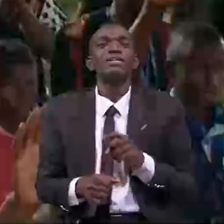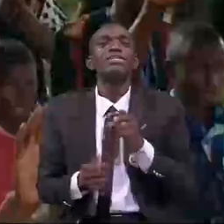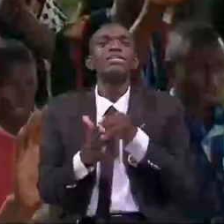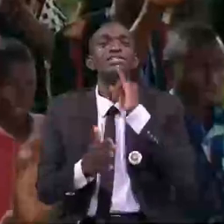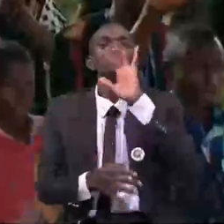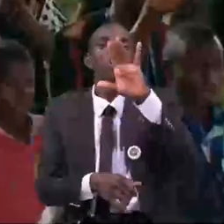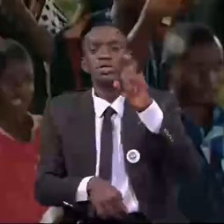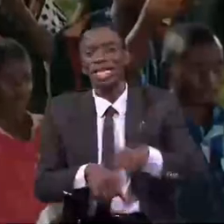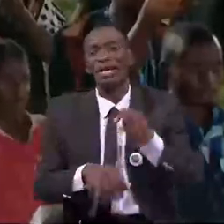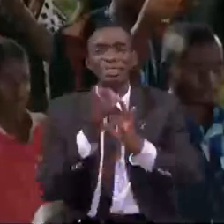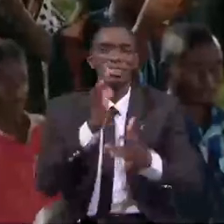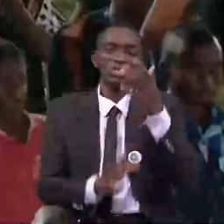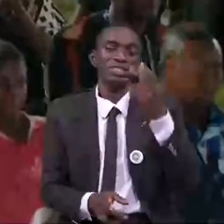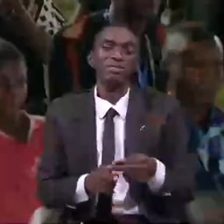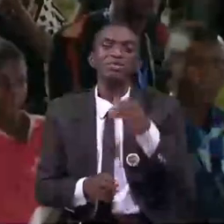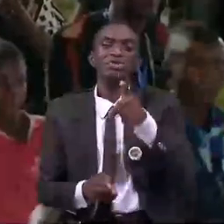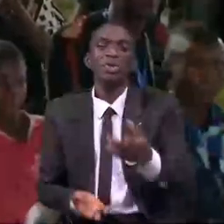mon heure c'est votre